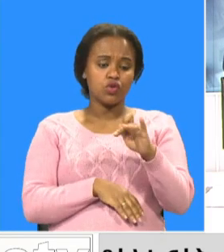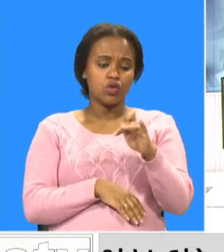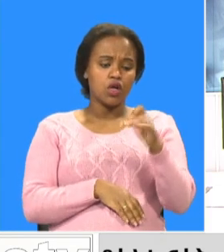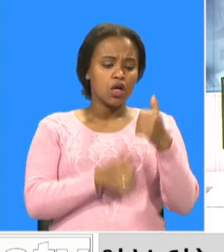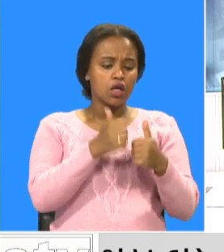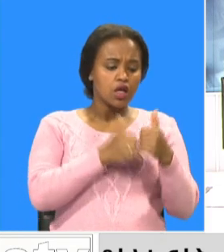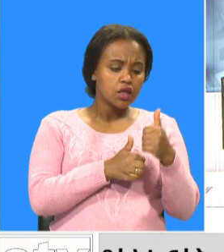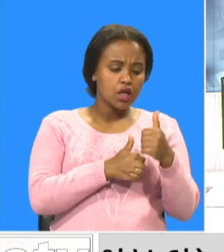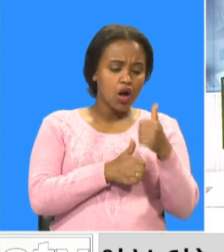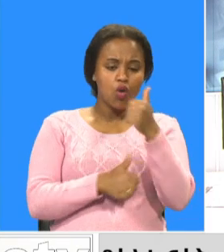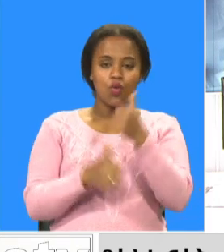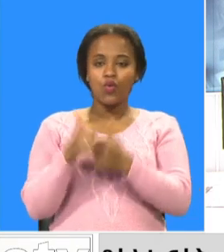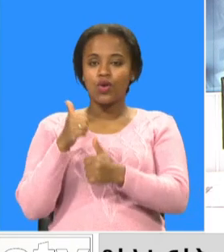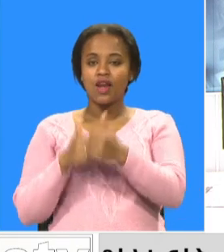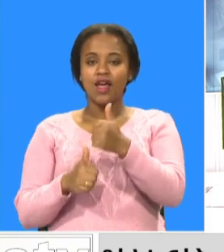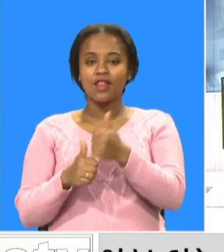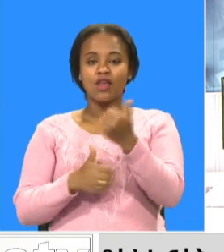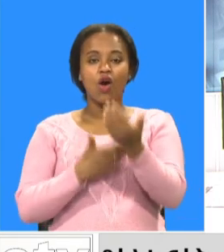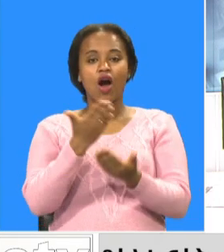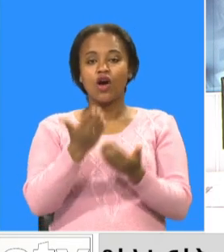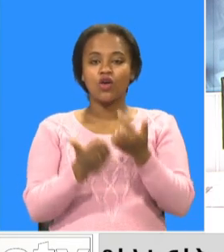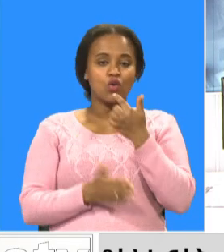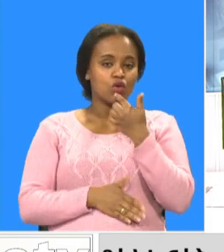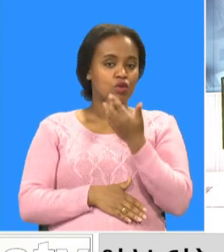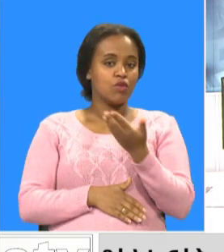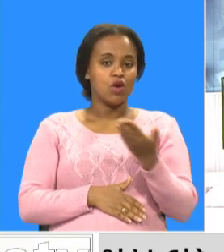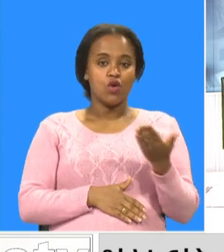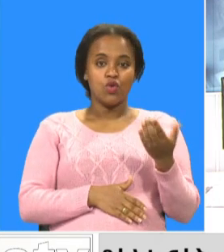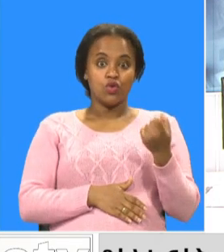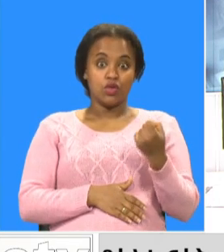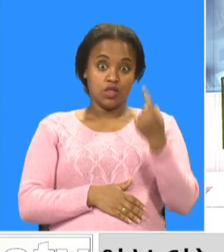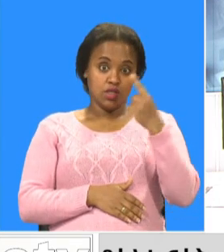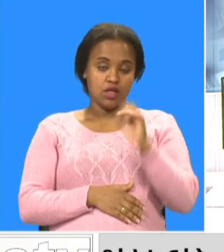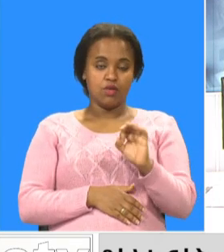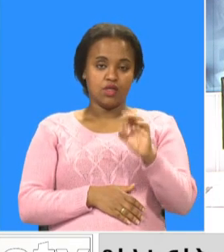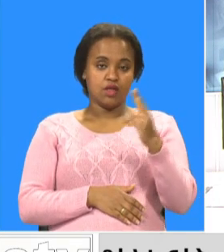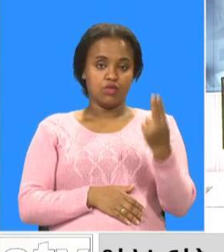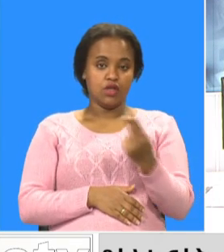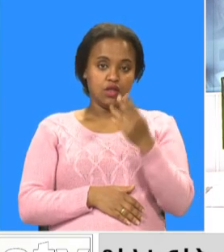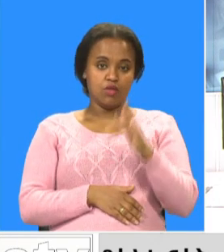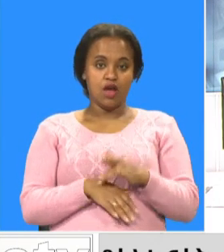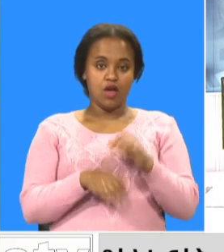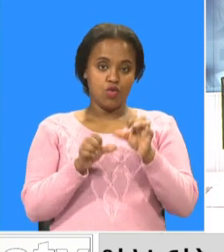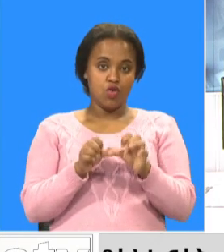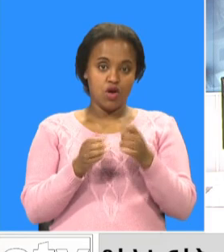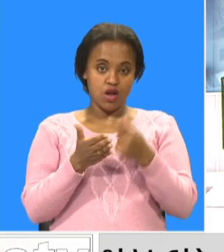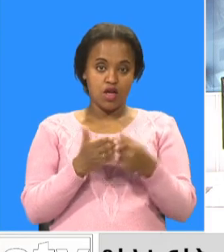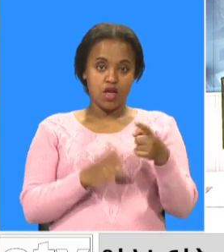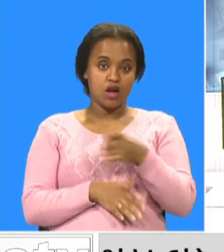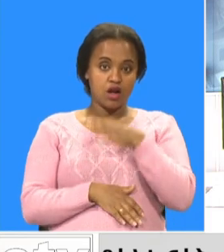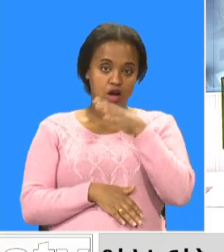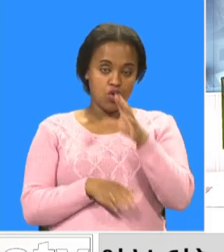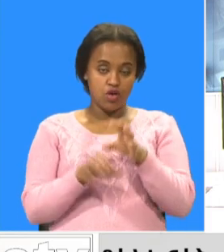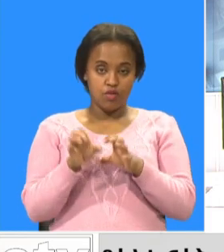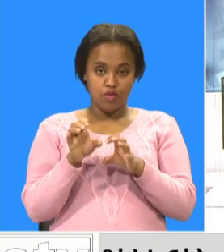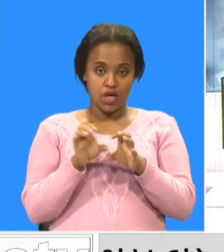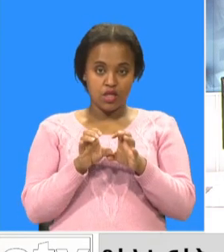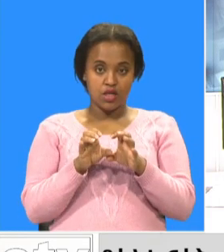ለየቱ አገልግሎት የሚለው ግንዛቤ ስላልነበረ ጥቅም ላይ ውለዋል። ይሄ እውነት ነው። ይሄ እንዳይሆን ማድረግ ያለበት ነገር